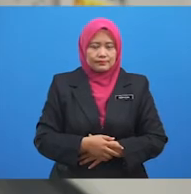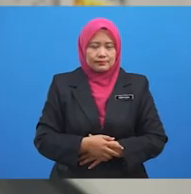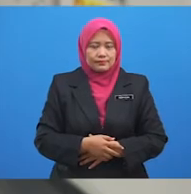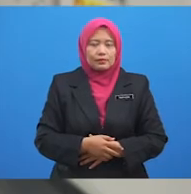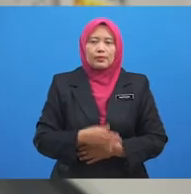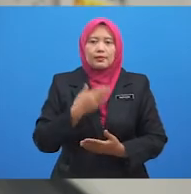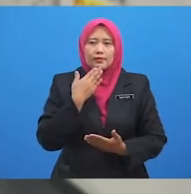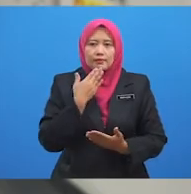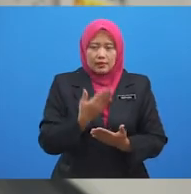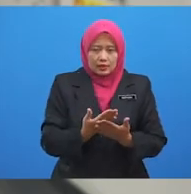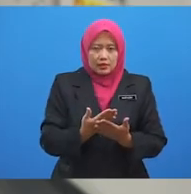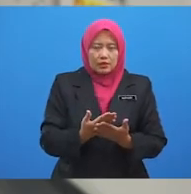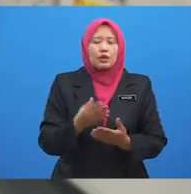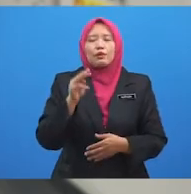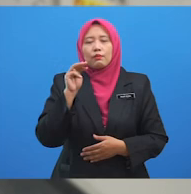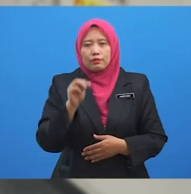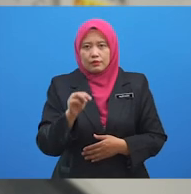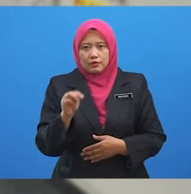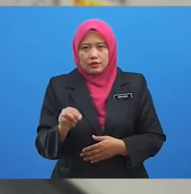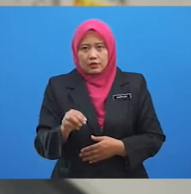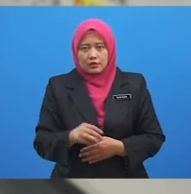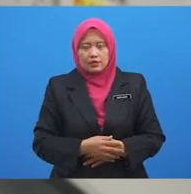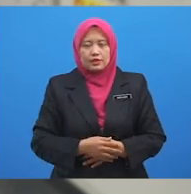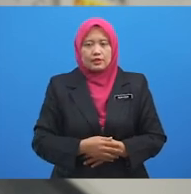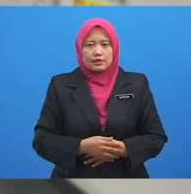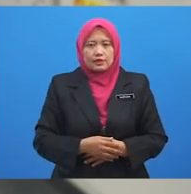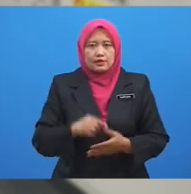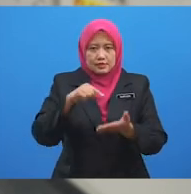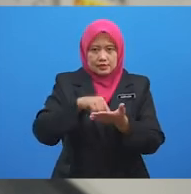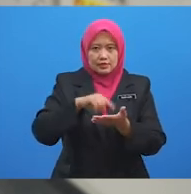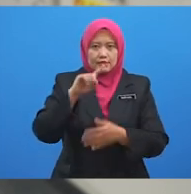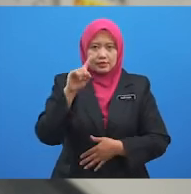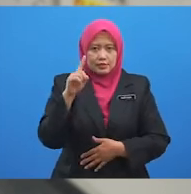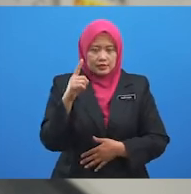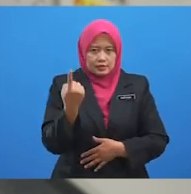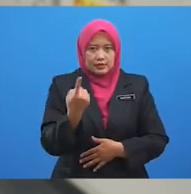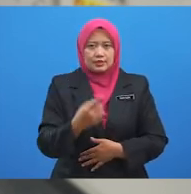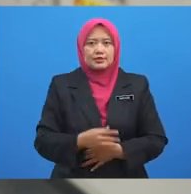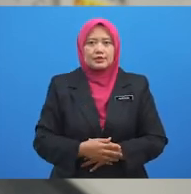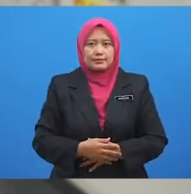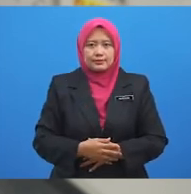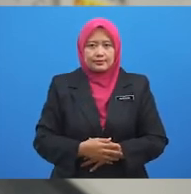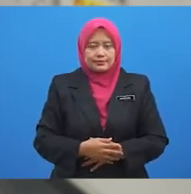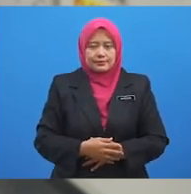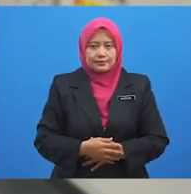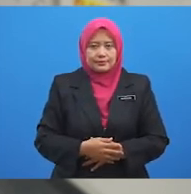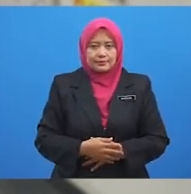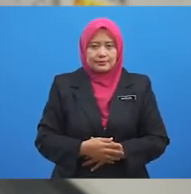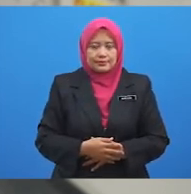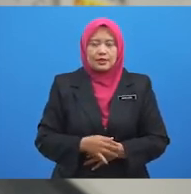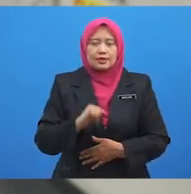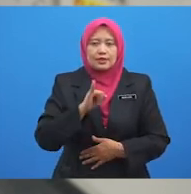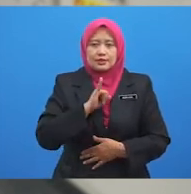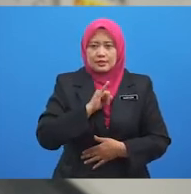Baiklah, murid-murid. Setakat ini sahaja pembelajaran kita pada hari ini.